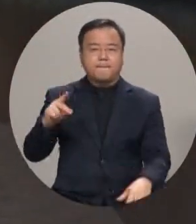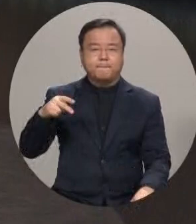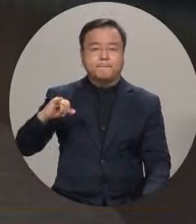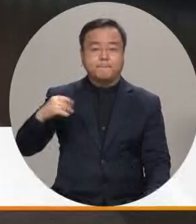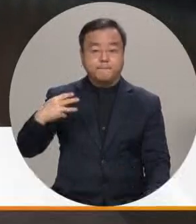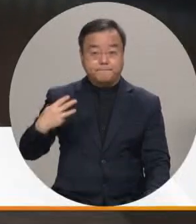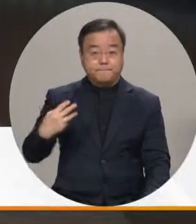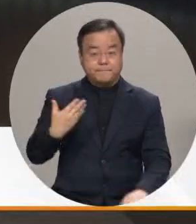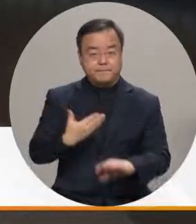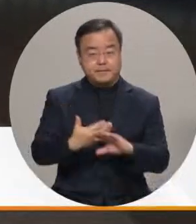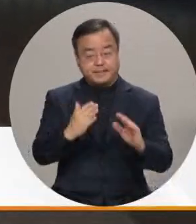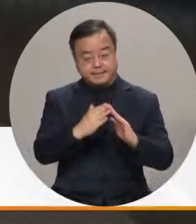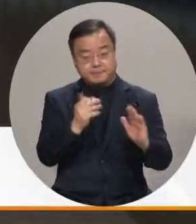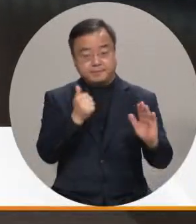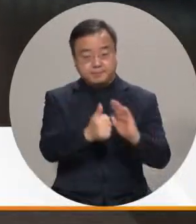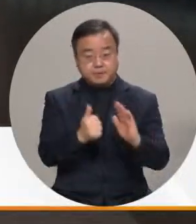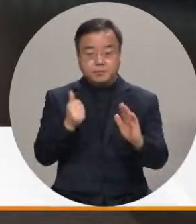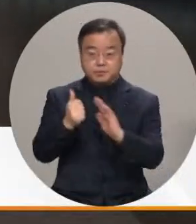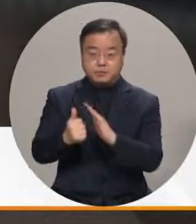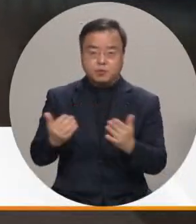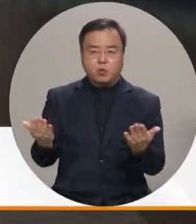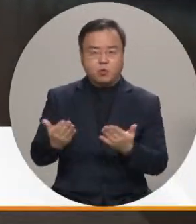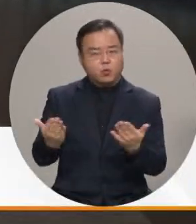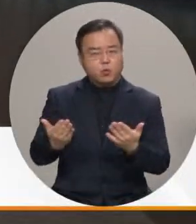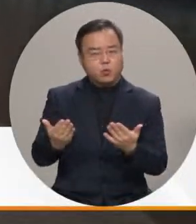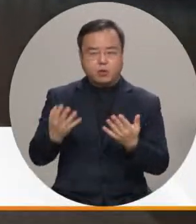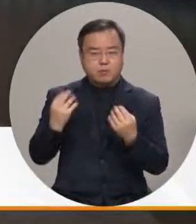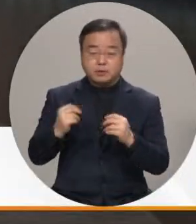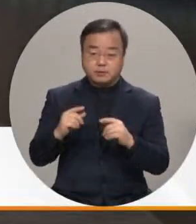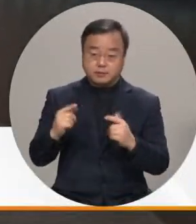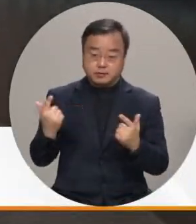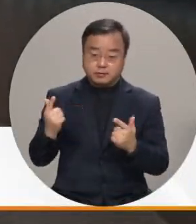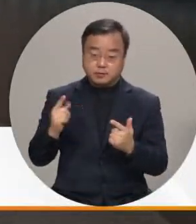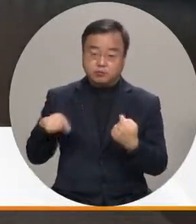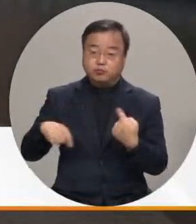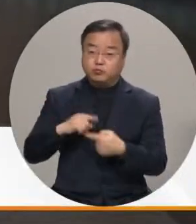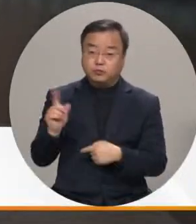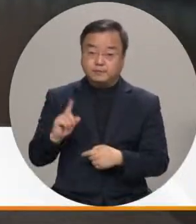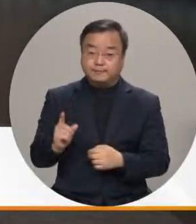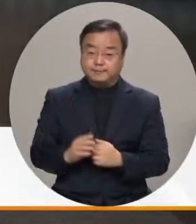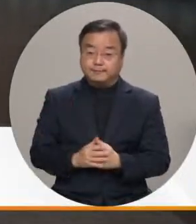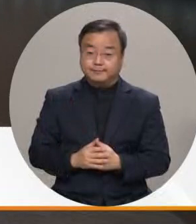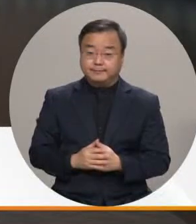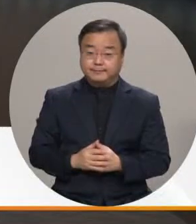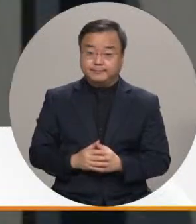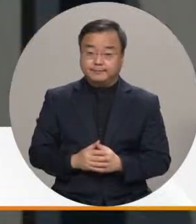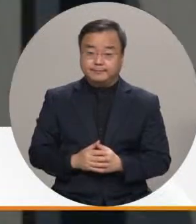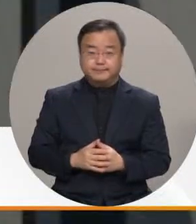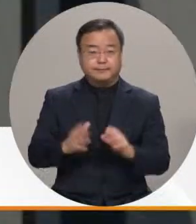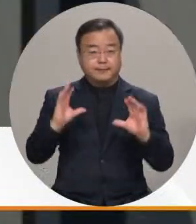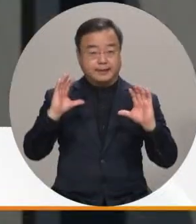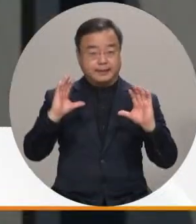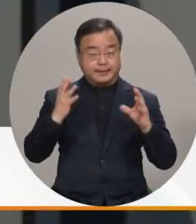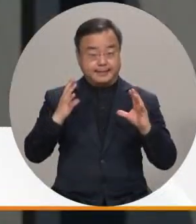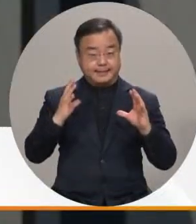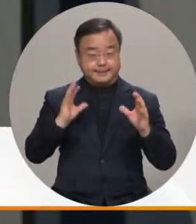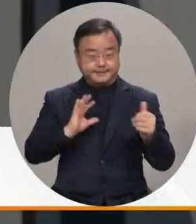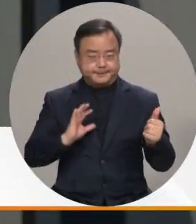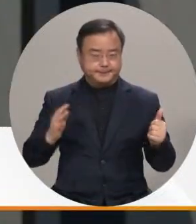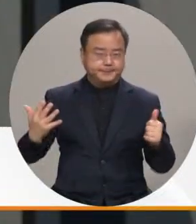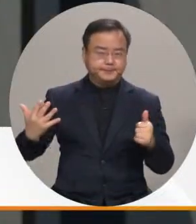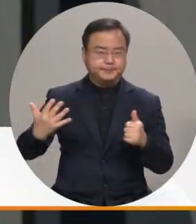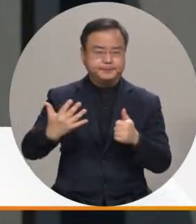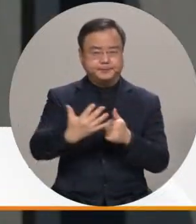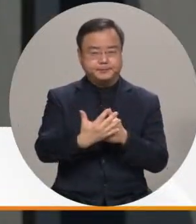문화인데이 협동형 돌봄 센터 어떻게 운영되는 기관입니다음 아이들이 둘러싼 사람들 아이를